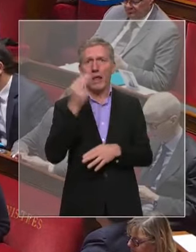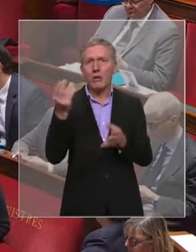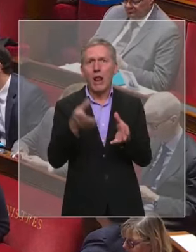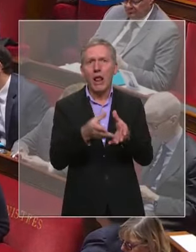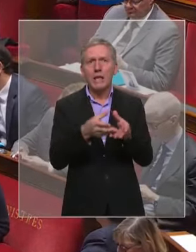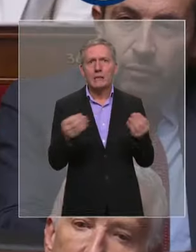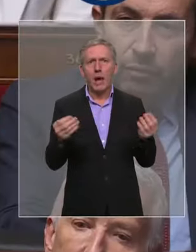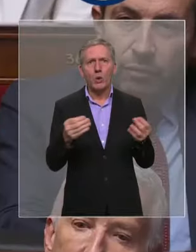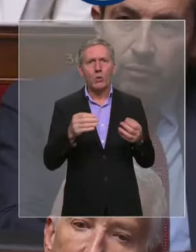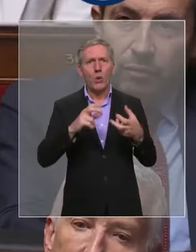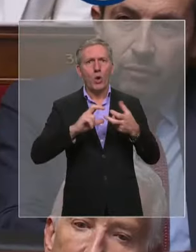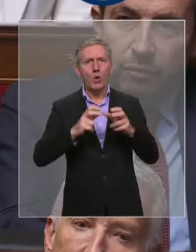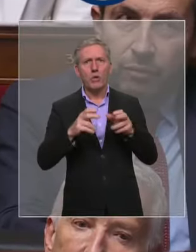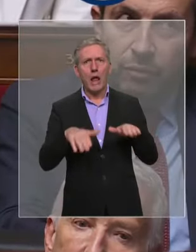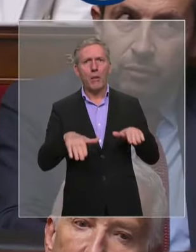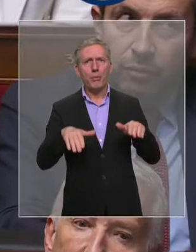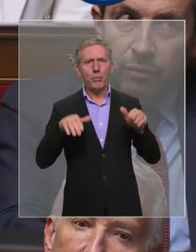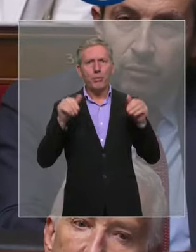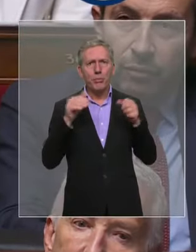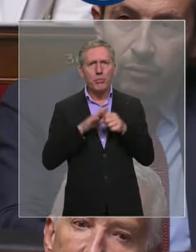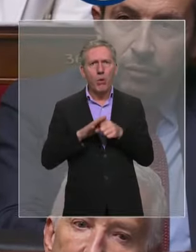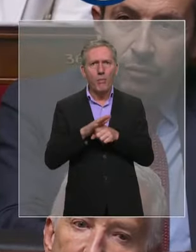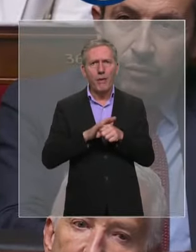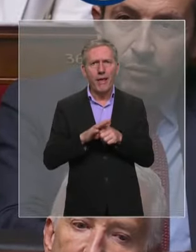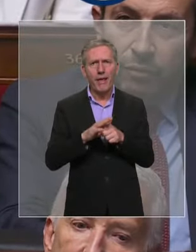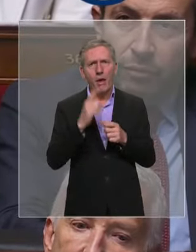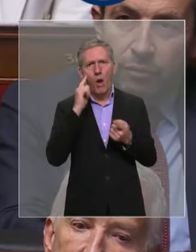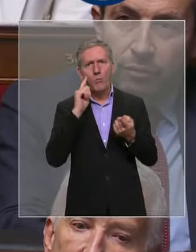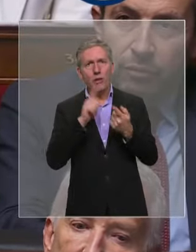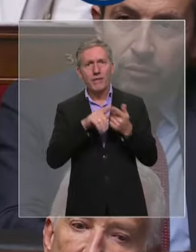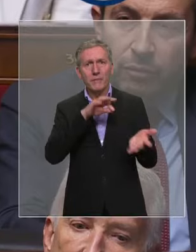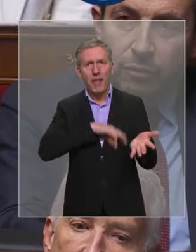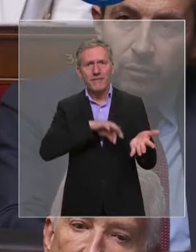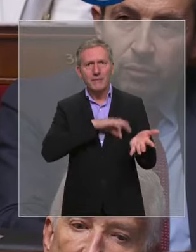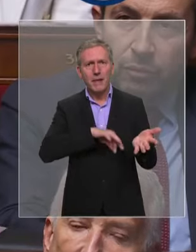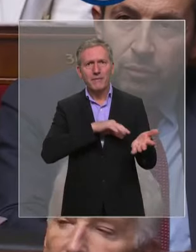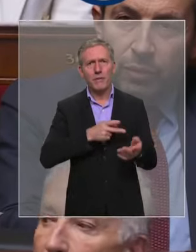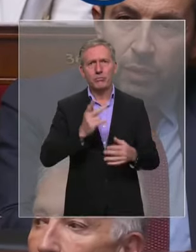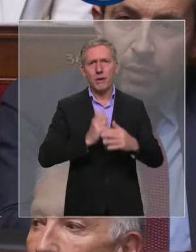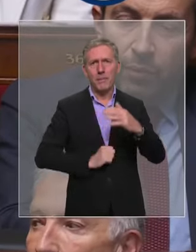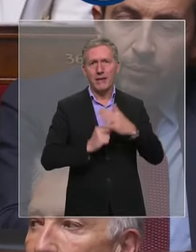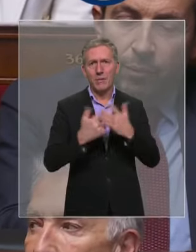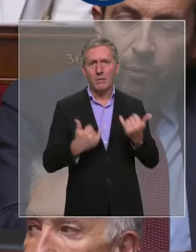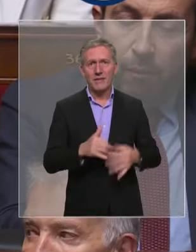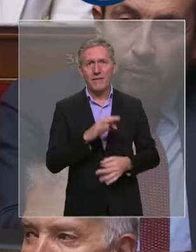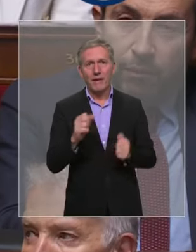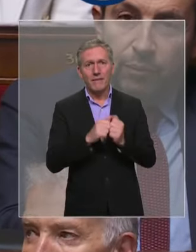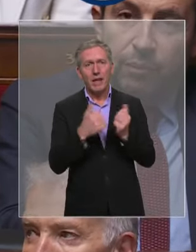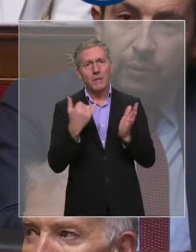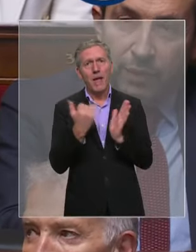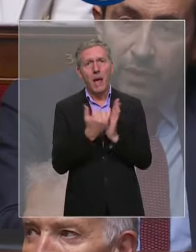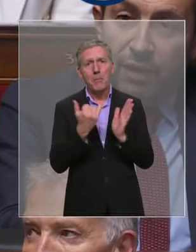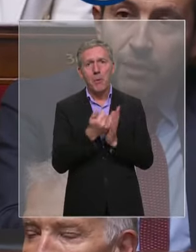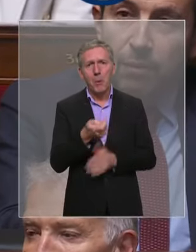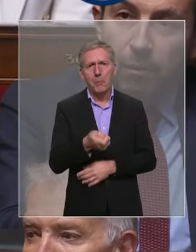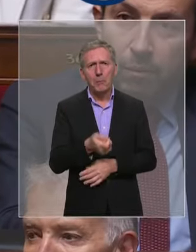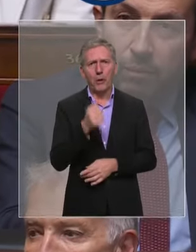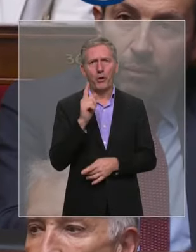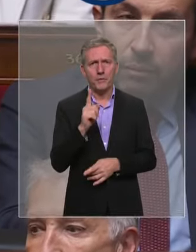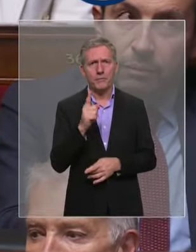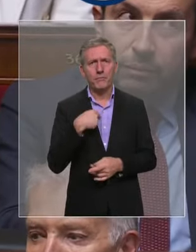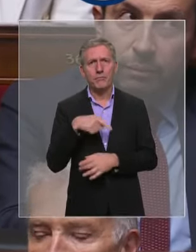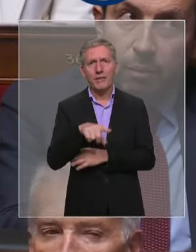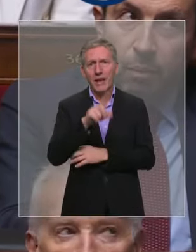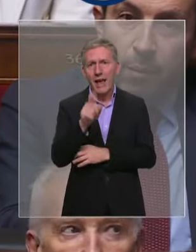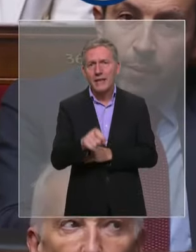Vous laissez Total se désengager, comme tant d'autres, pour faire des bénéfices maximaux en France avec des impôts minimaux. Aussi, ma question